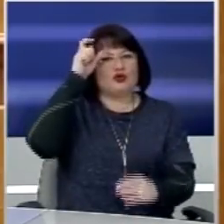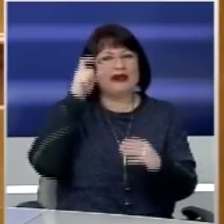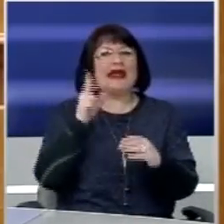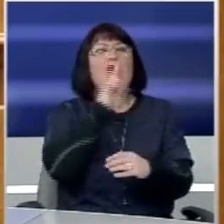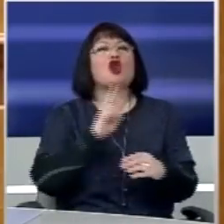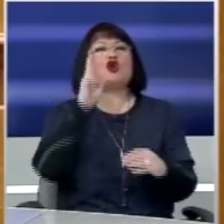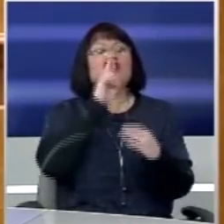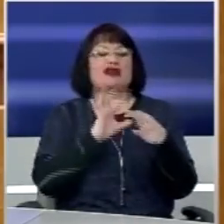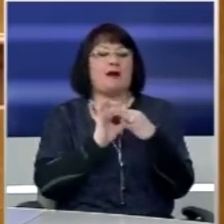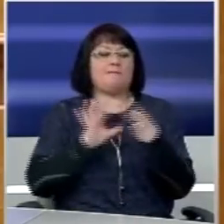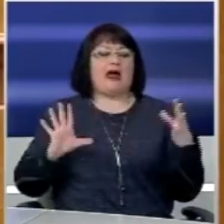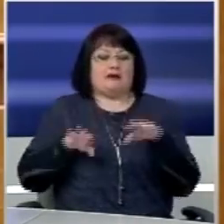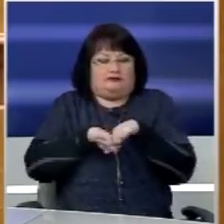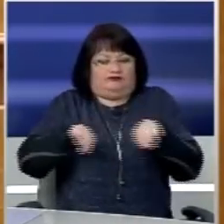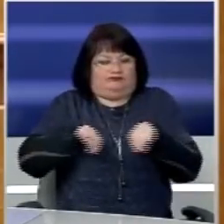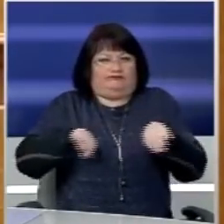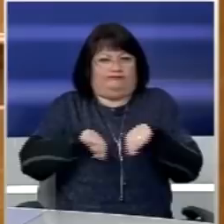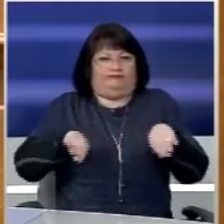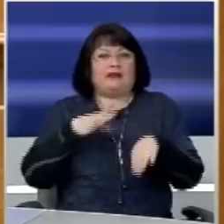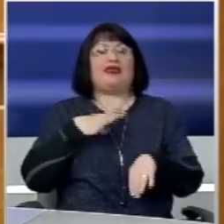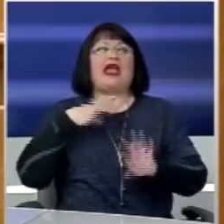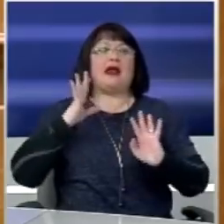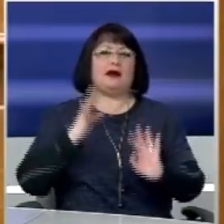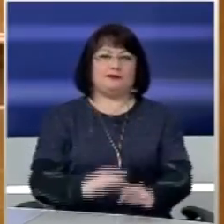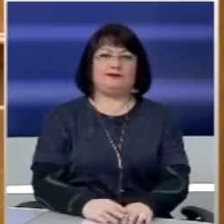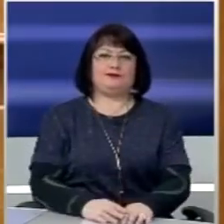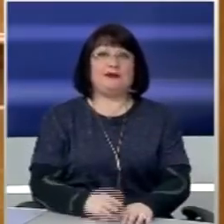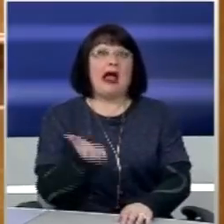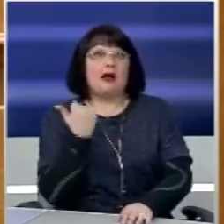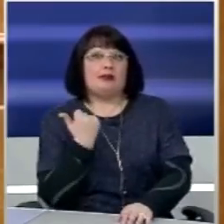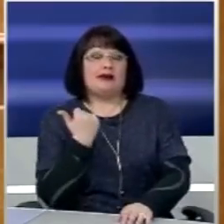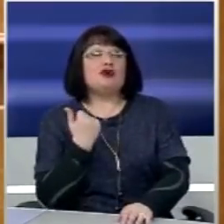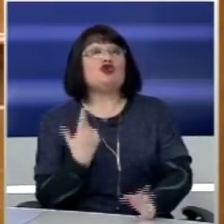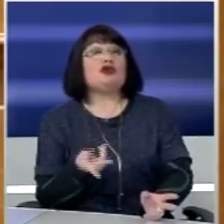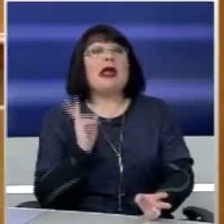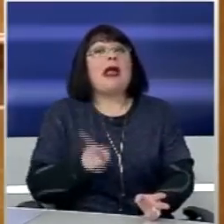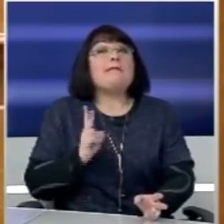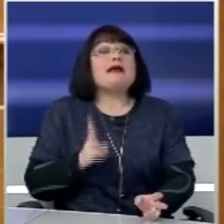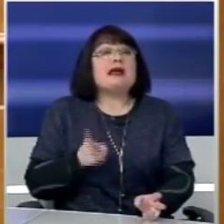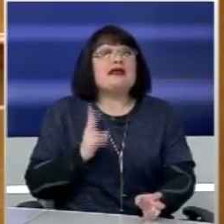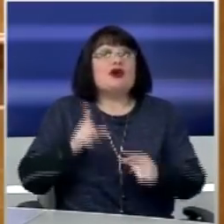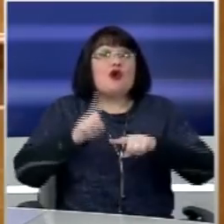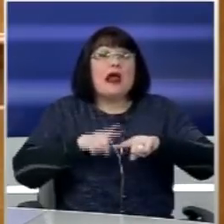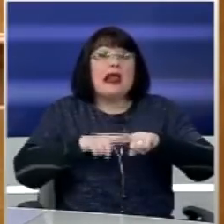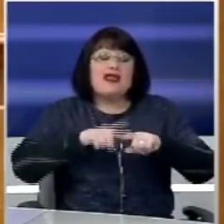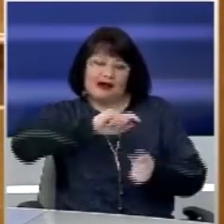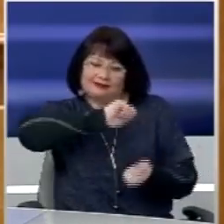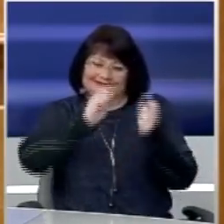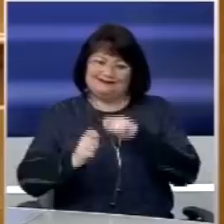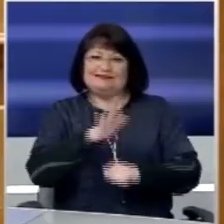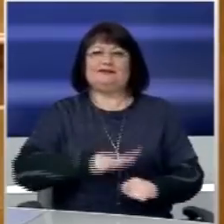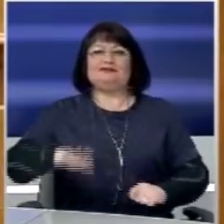Ρωσίας έχουν αναπτυχθεί τελευταία. Αν δεν συμβεί αυτό, Ο κίνδυνος είναι η Ελλάδα να μετατραπεί